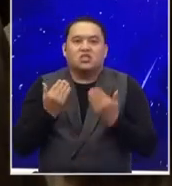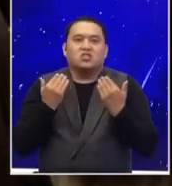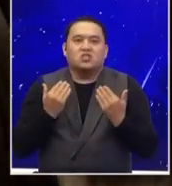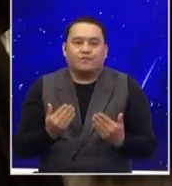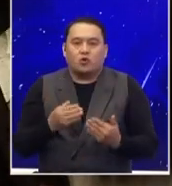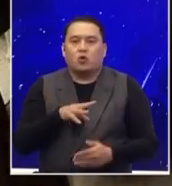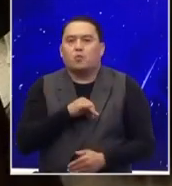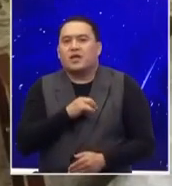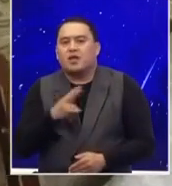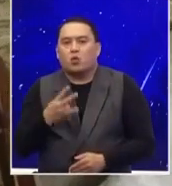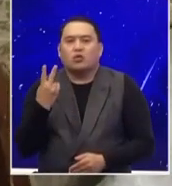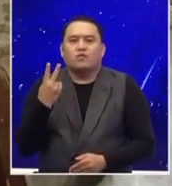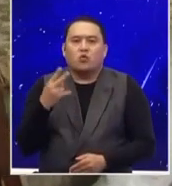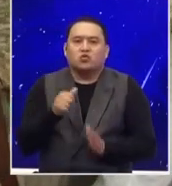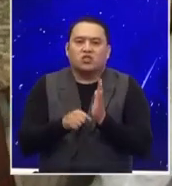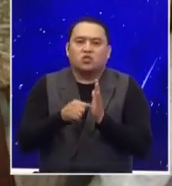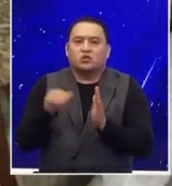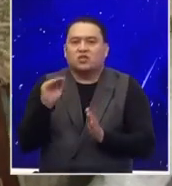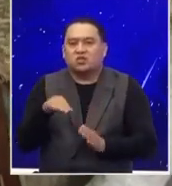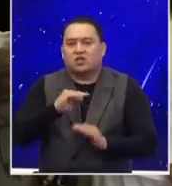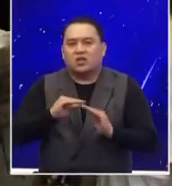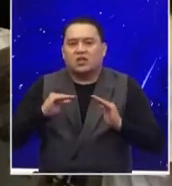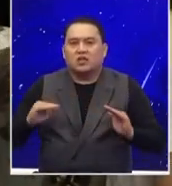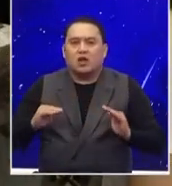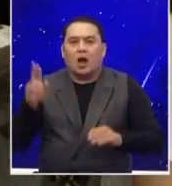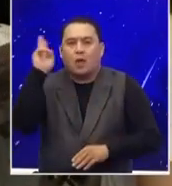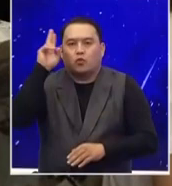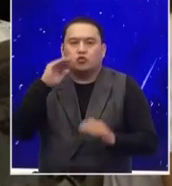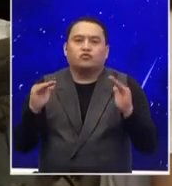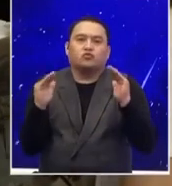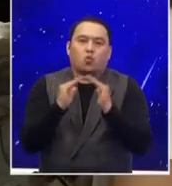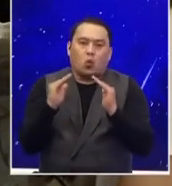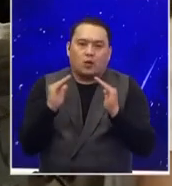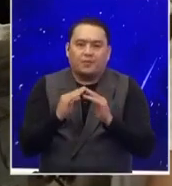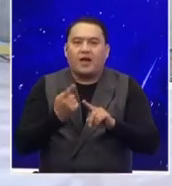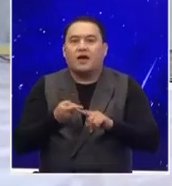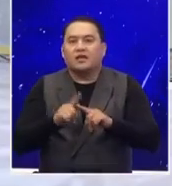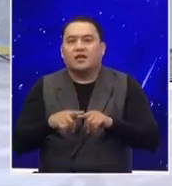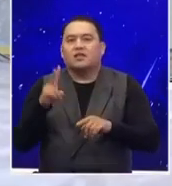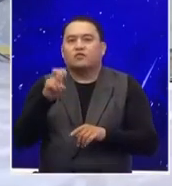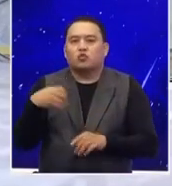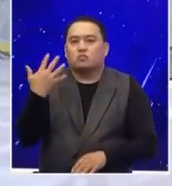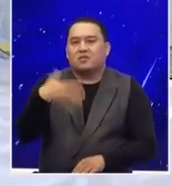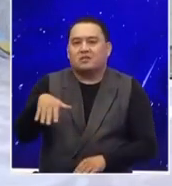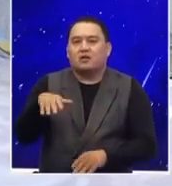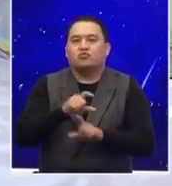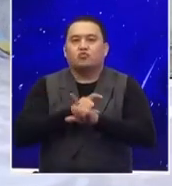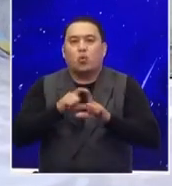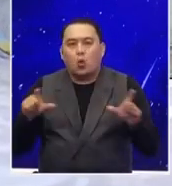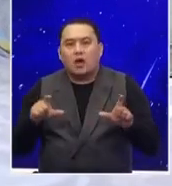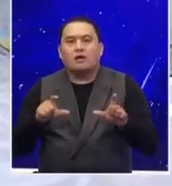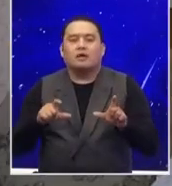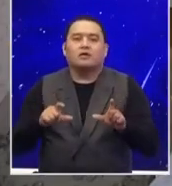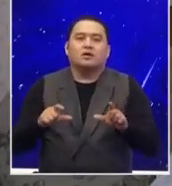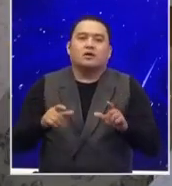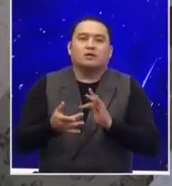настоящее время более 2 600 000 казахстанских школьников обучаются дистанционно, свыше 250 тысяч в школах